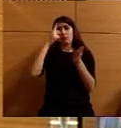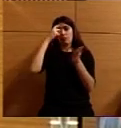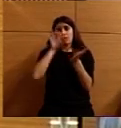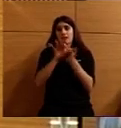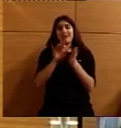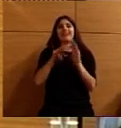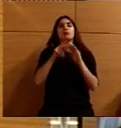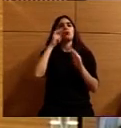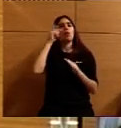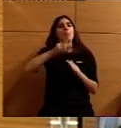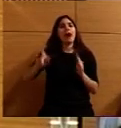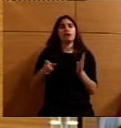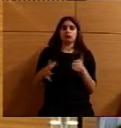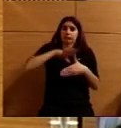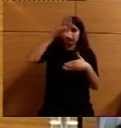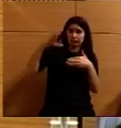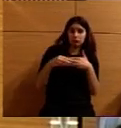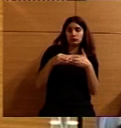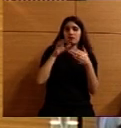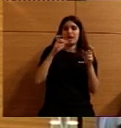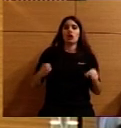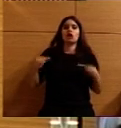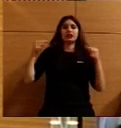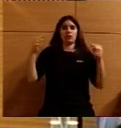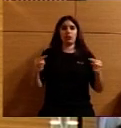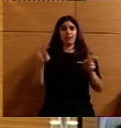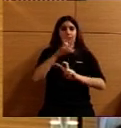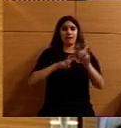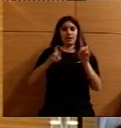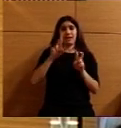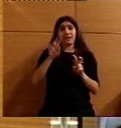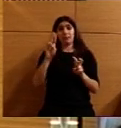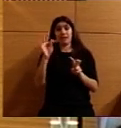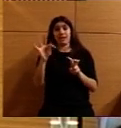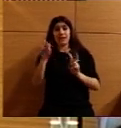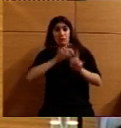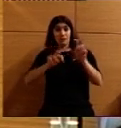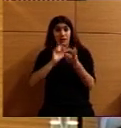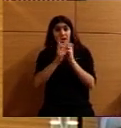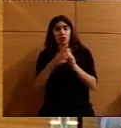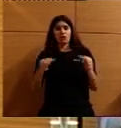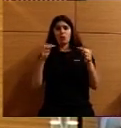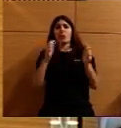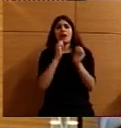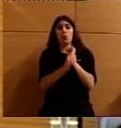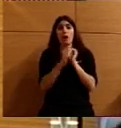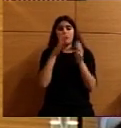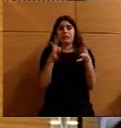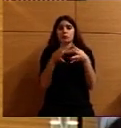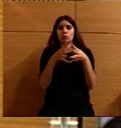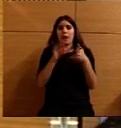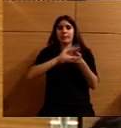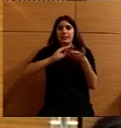recursos humans i organització sobre les conseqüències de la modificació de la RPT que tindrà en la estructura administrativa